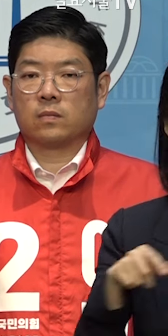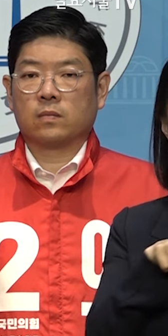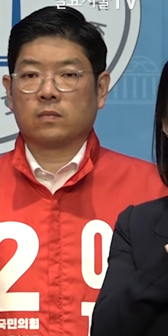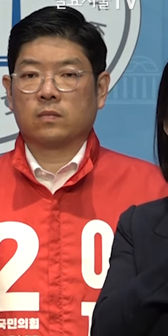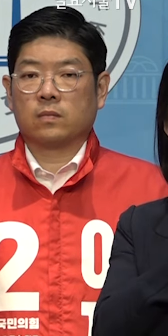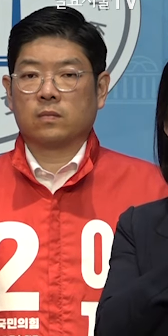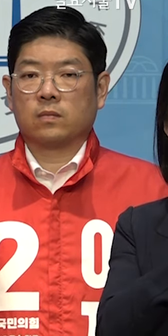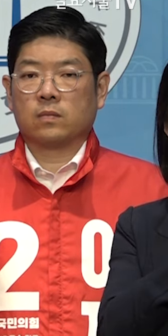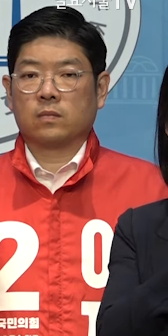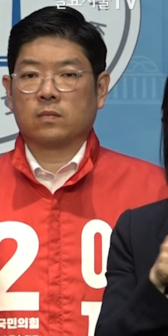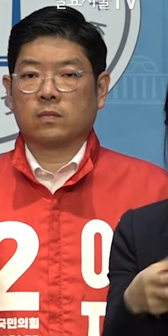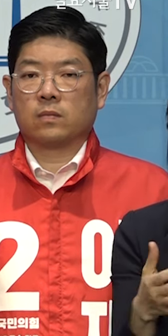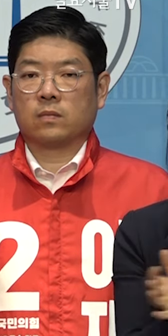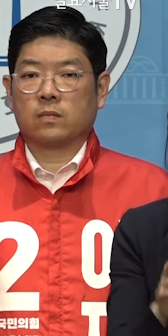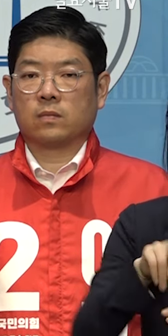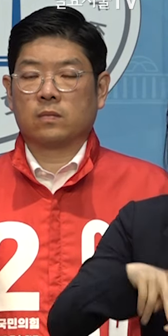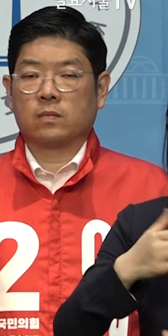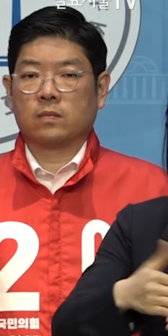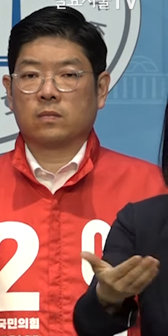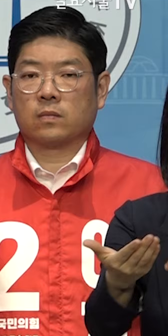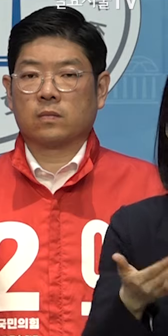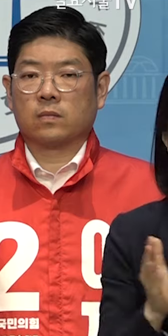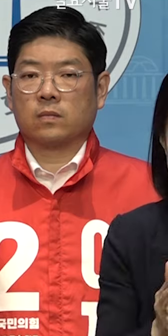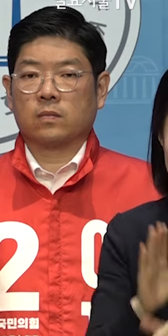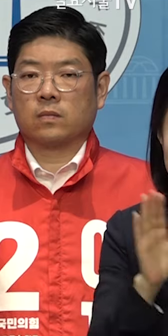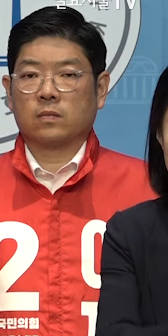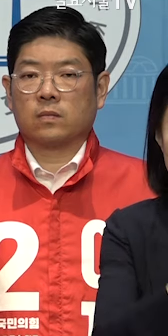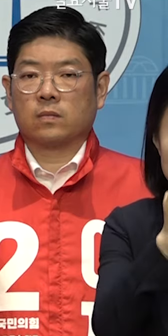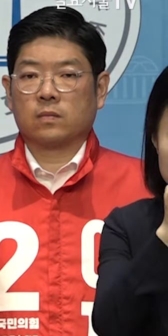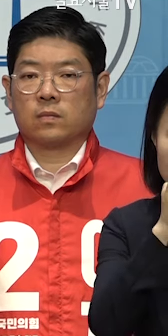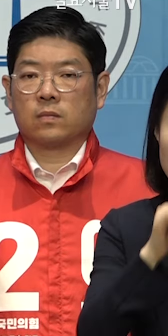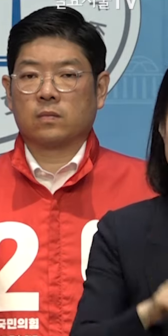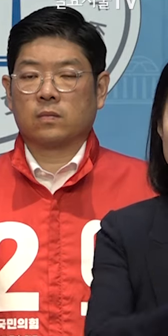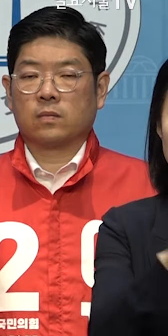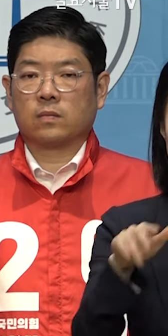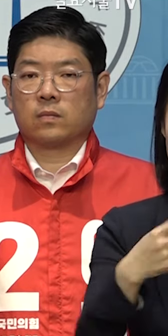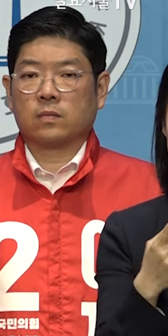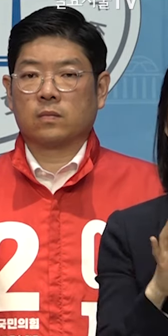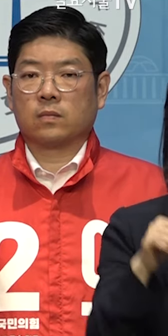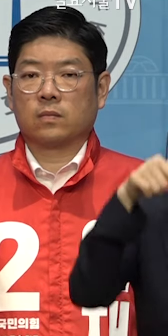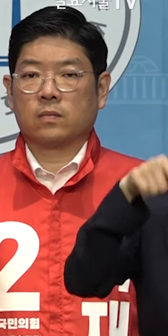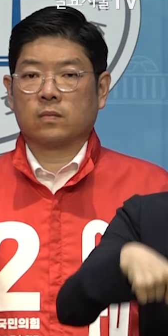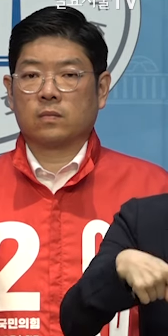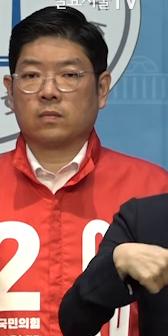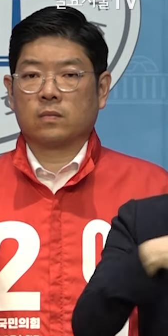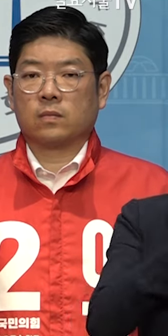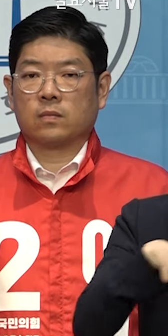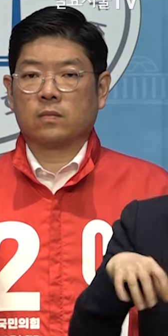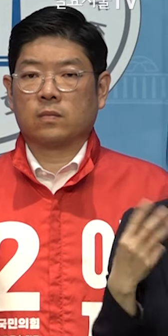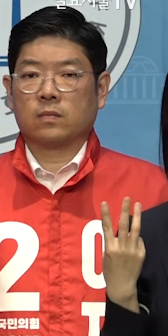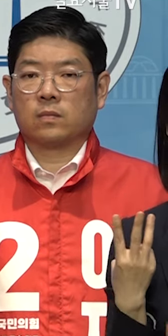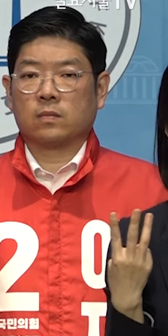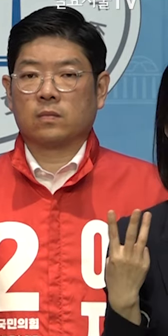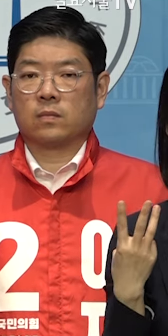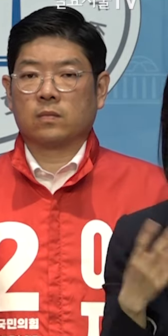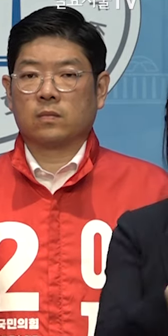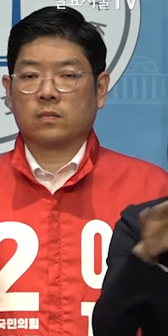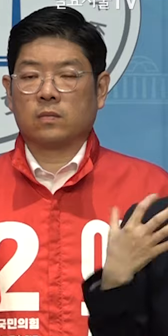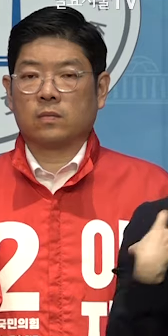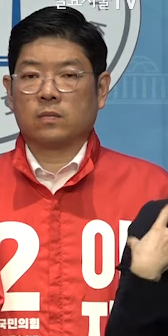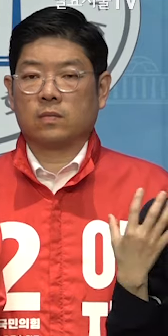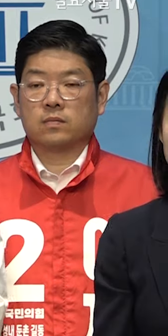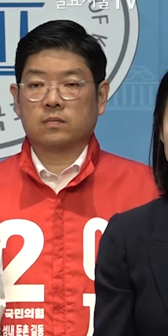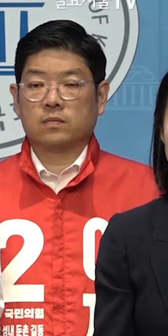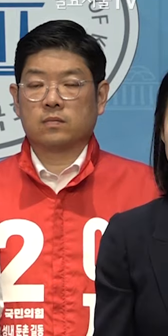여건을 만들어 주십시오 그래도 잘못하면 저희 동부 벨트가 나서서 정부와 여당의 책임을